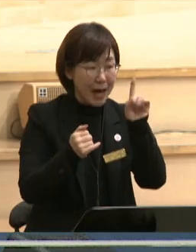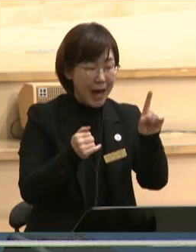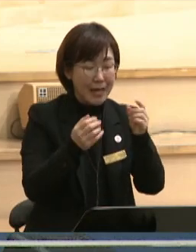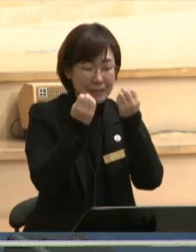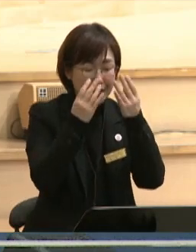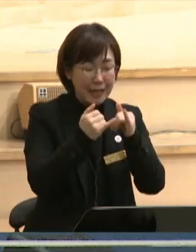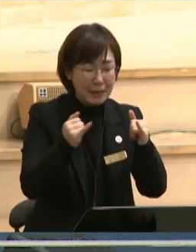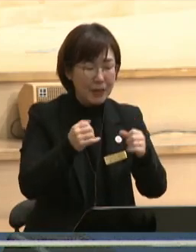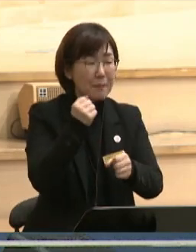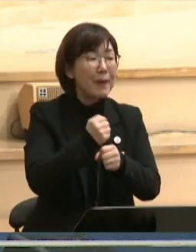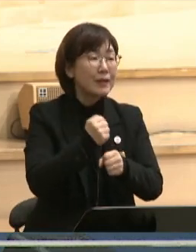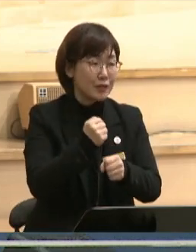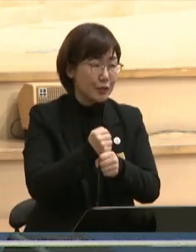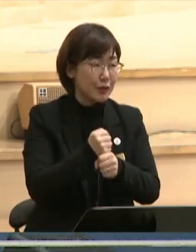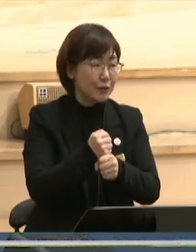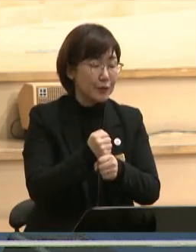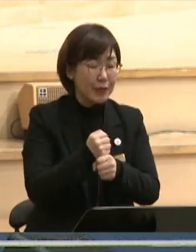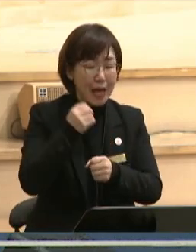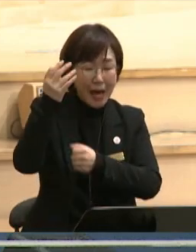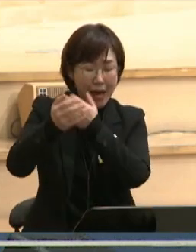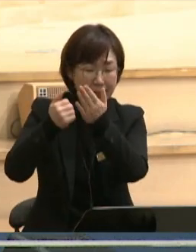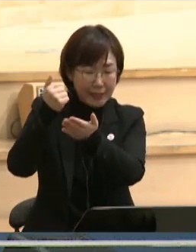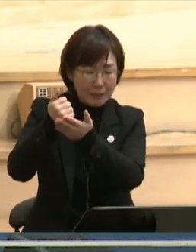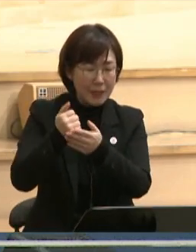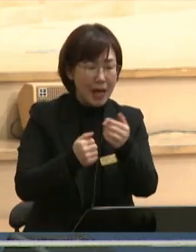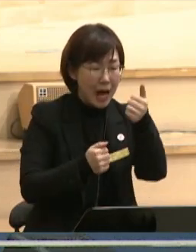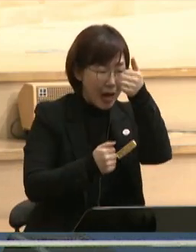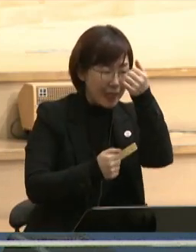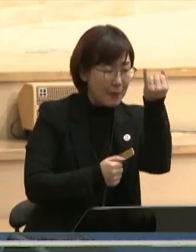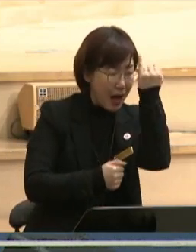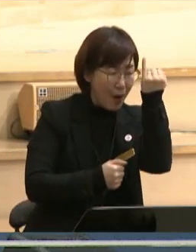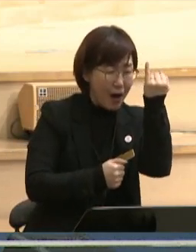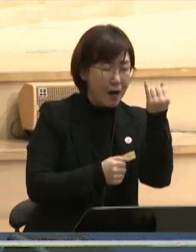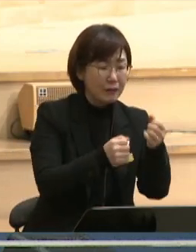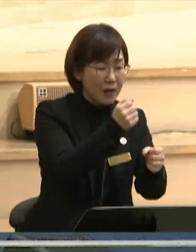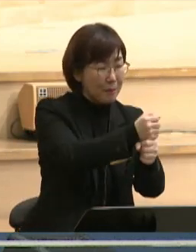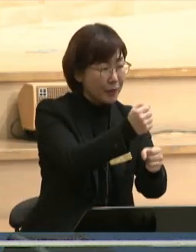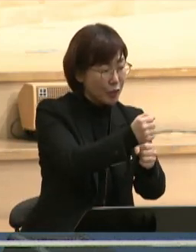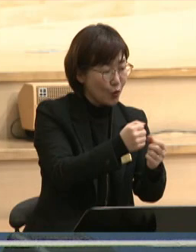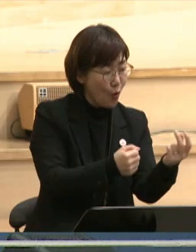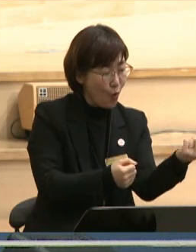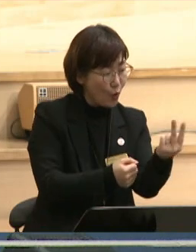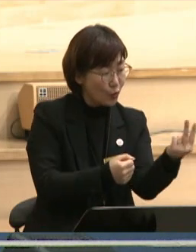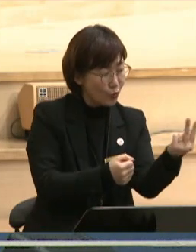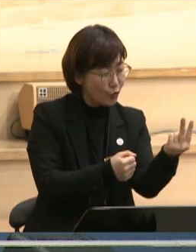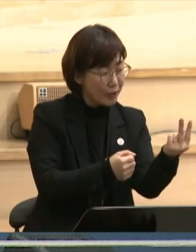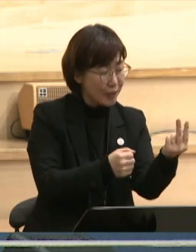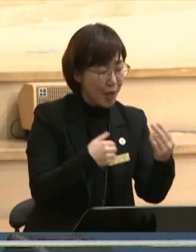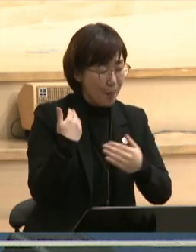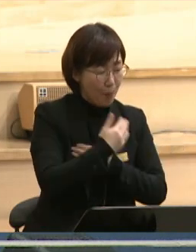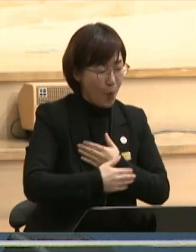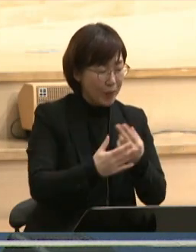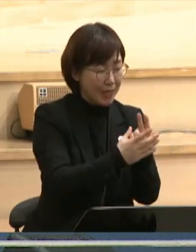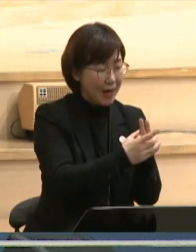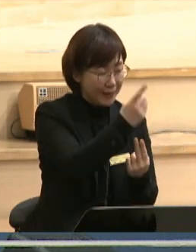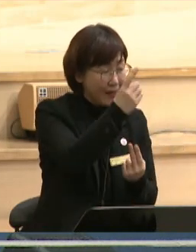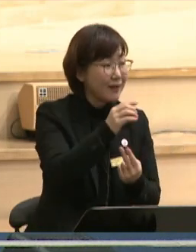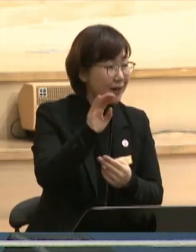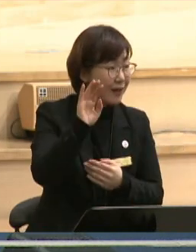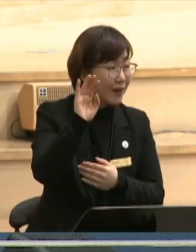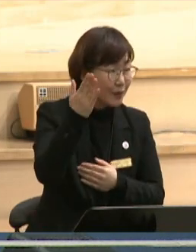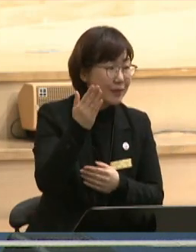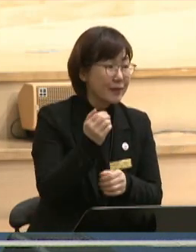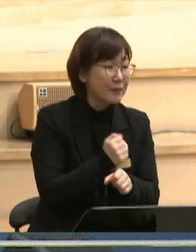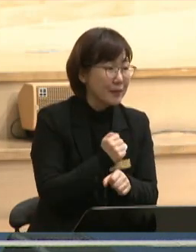여러분 하나님께서 아담과 하와를 창조하시고 둘이 한 몸이 되게 하셨죠 그죠